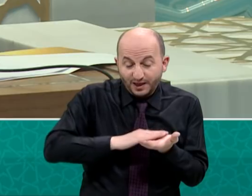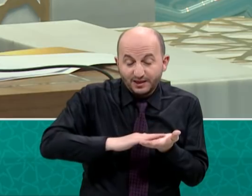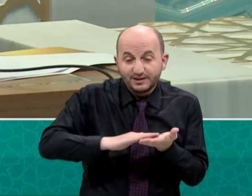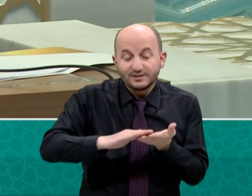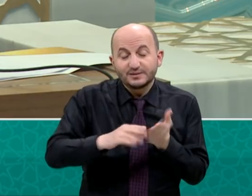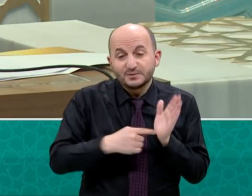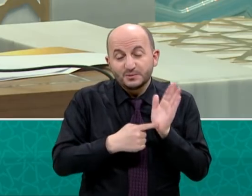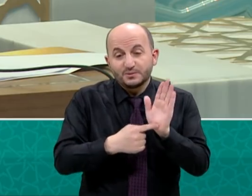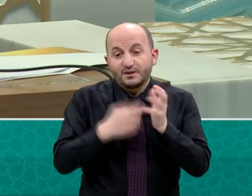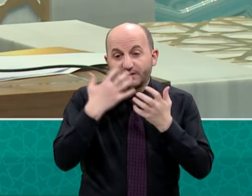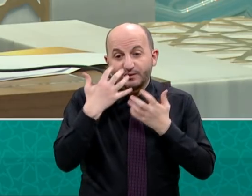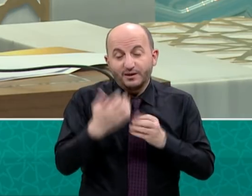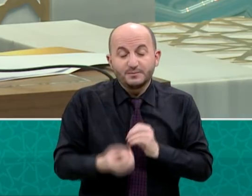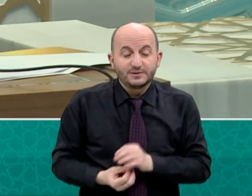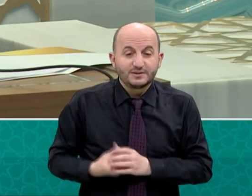kaynağı.